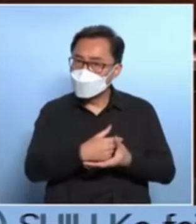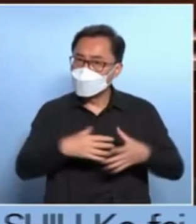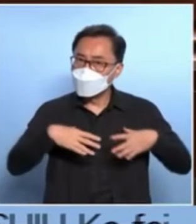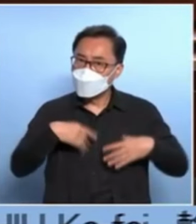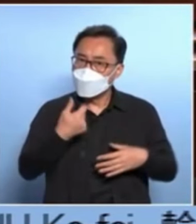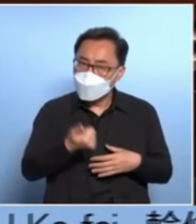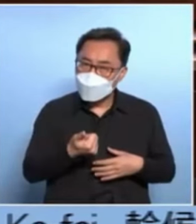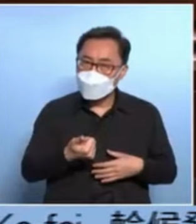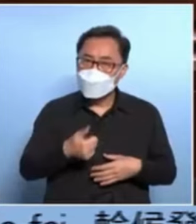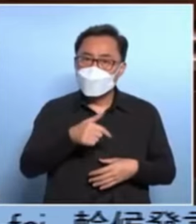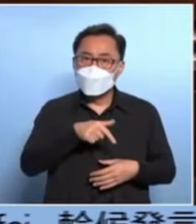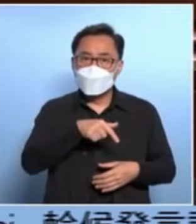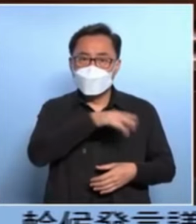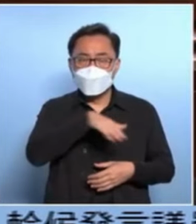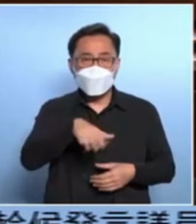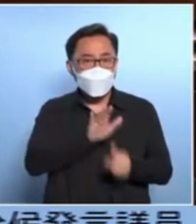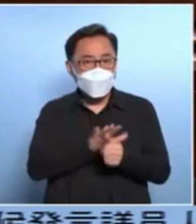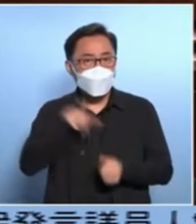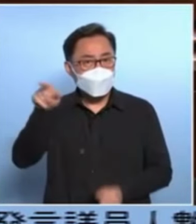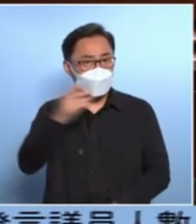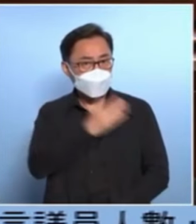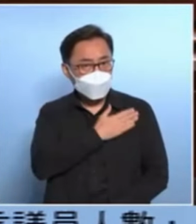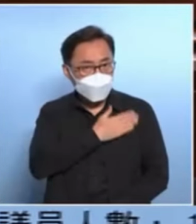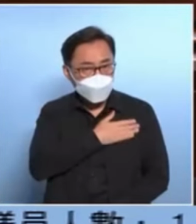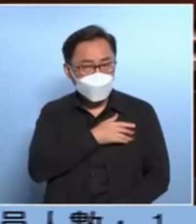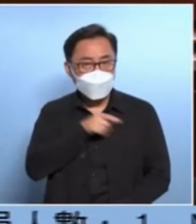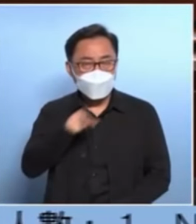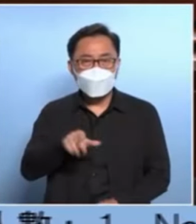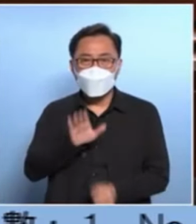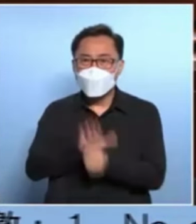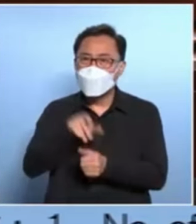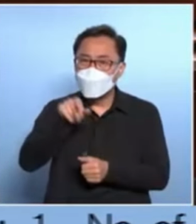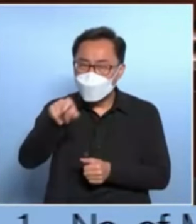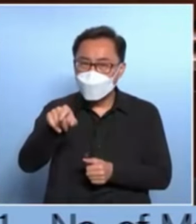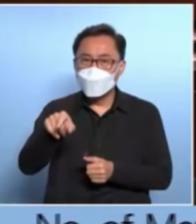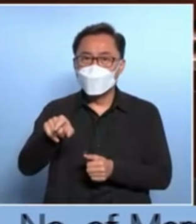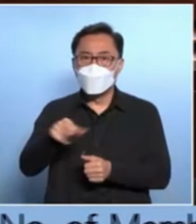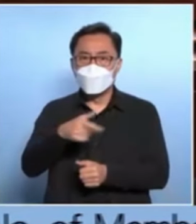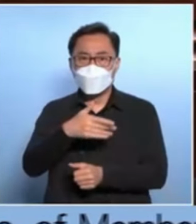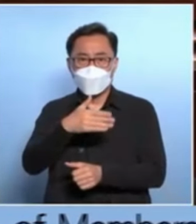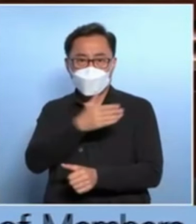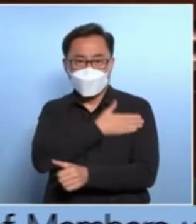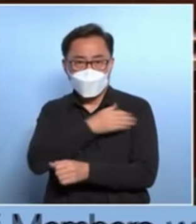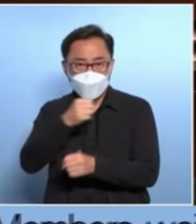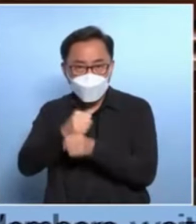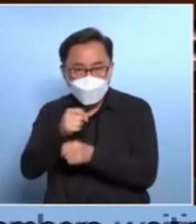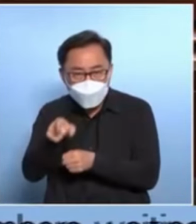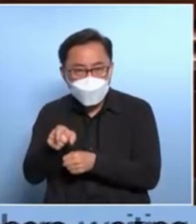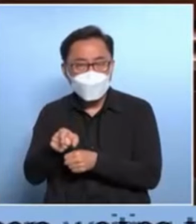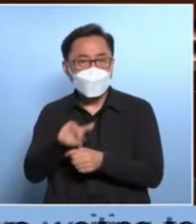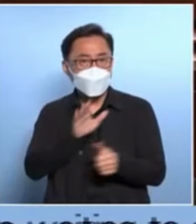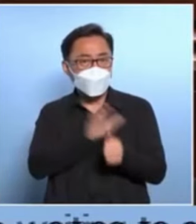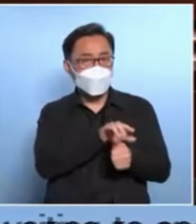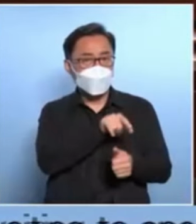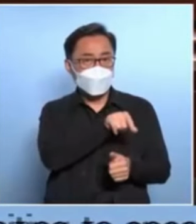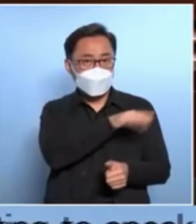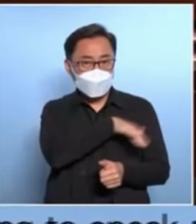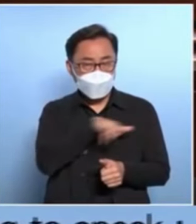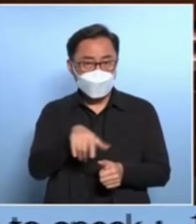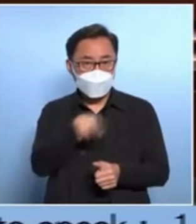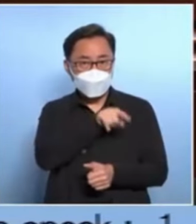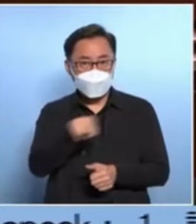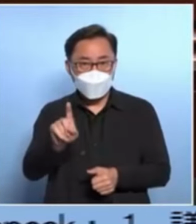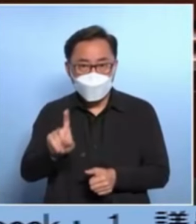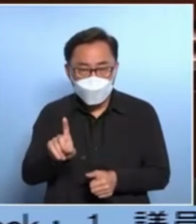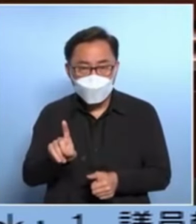應有之義啊嘛。而家你係保護業界，還是保護兒童是重要呢？何時才拿這個法例上來